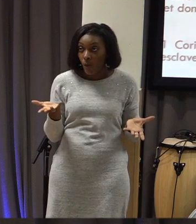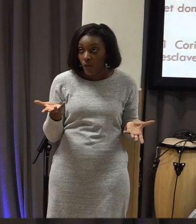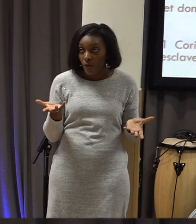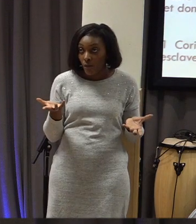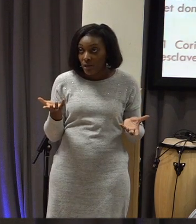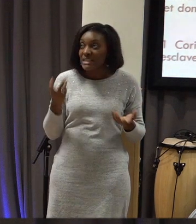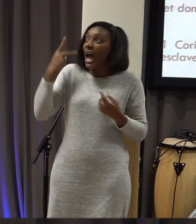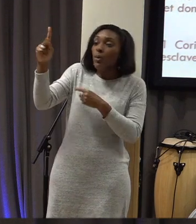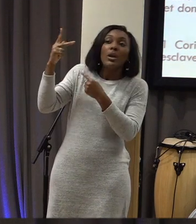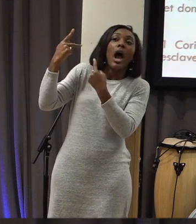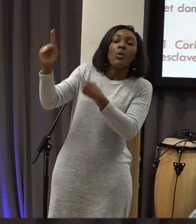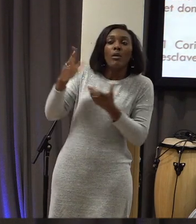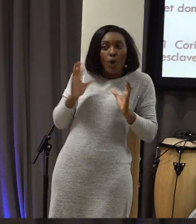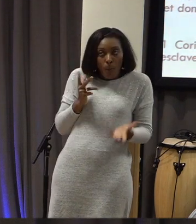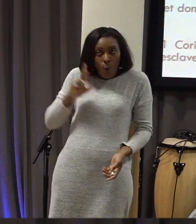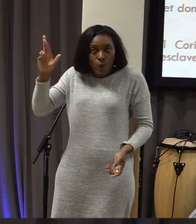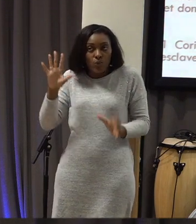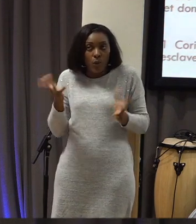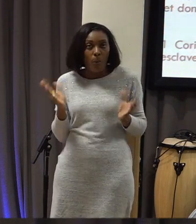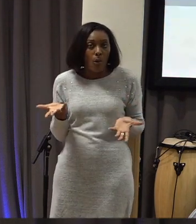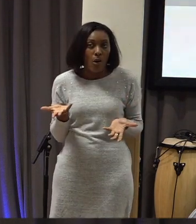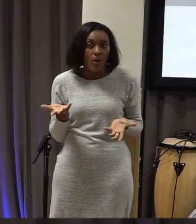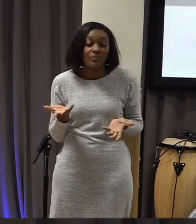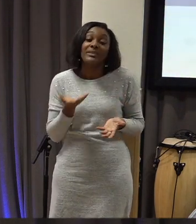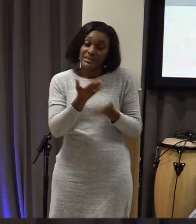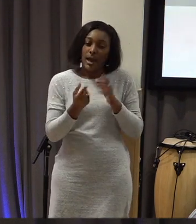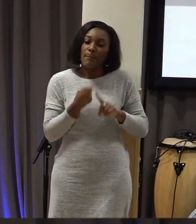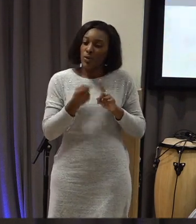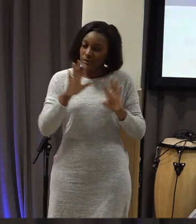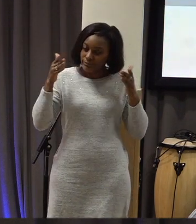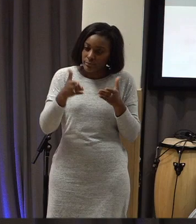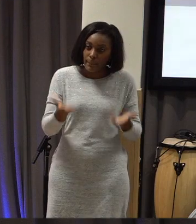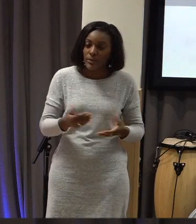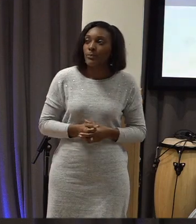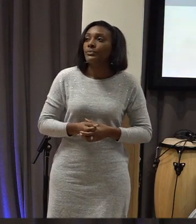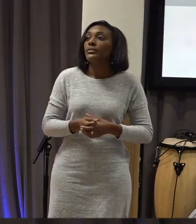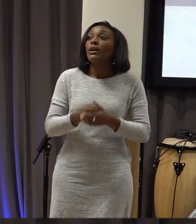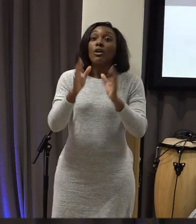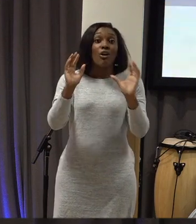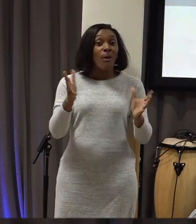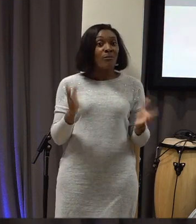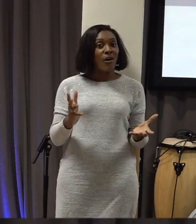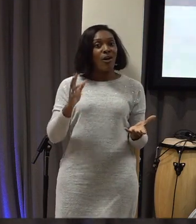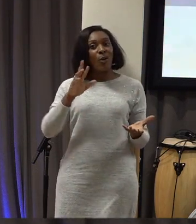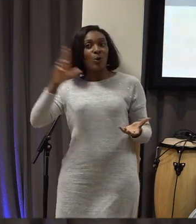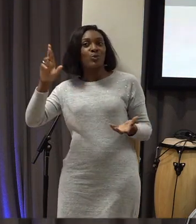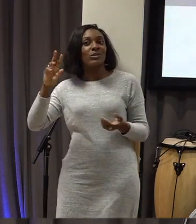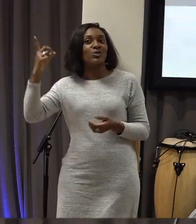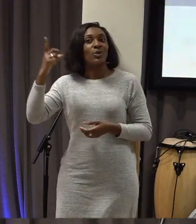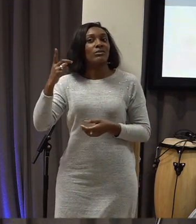est dû? Parce que c'est là la partie la plus importante. Comment rendre à notre Dieu?